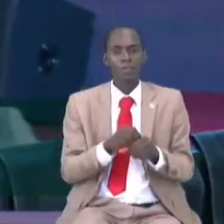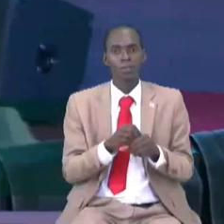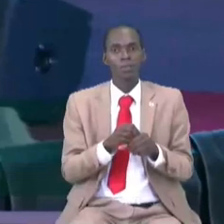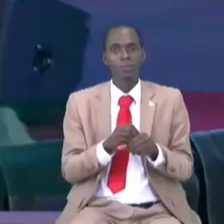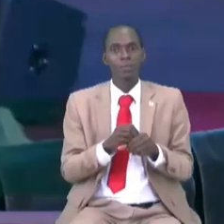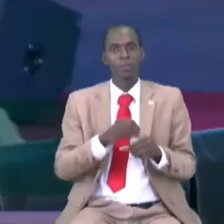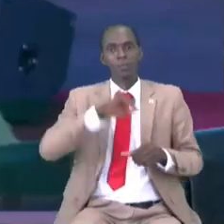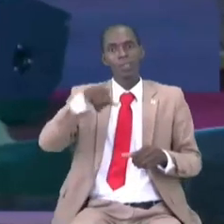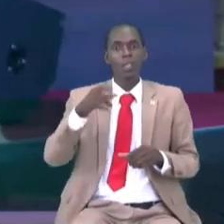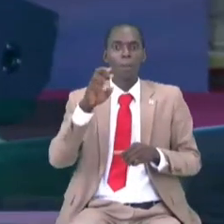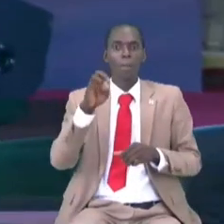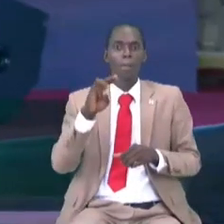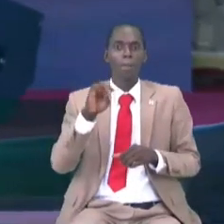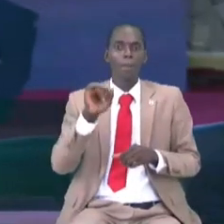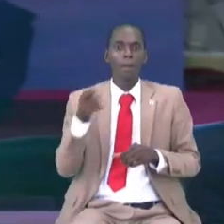8.